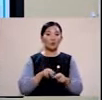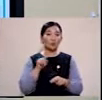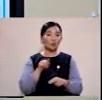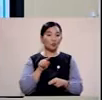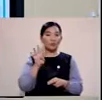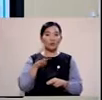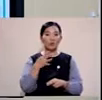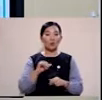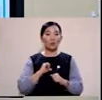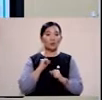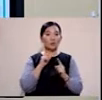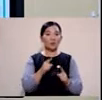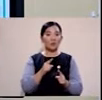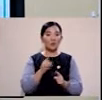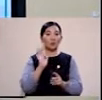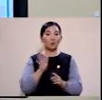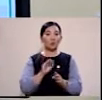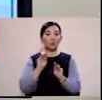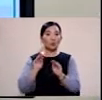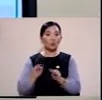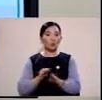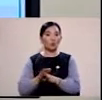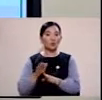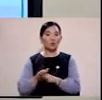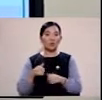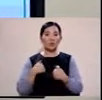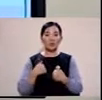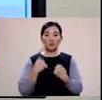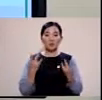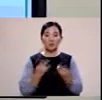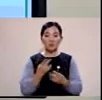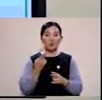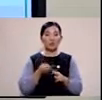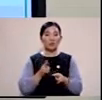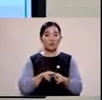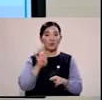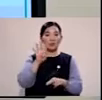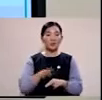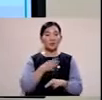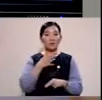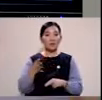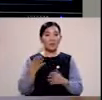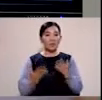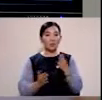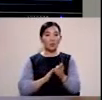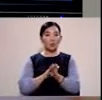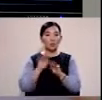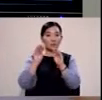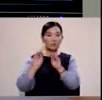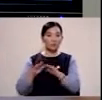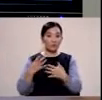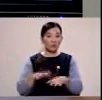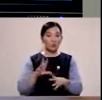jadvalni mustaqil ravishda to'ldirishga harakat qiling. Agar siz bu jadvalni to'ldirsangiz,